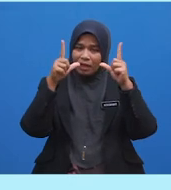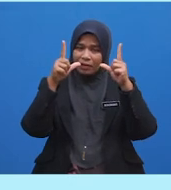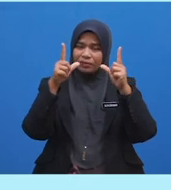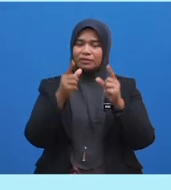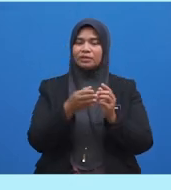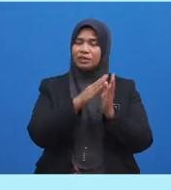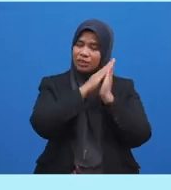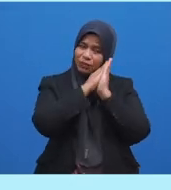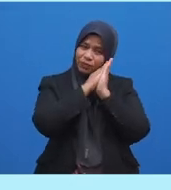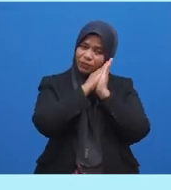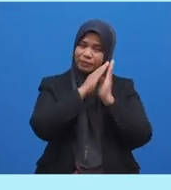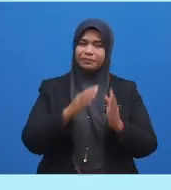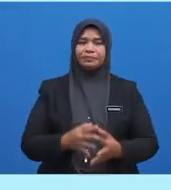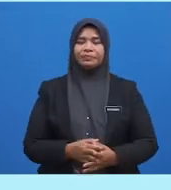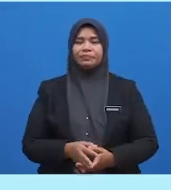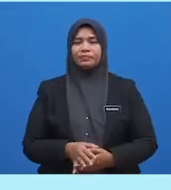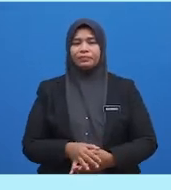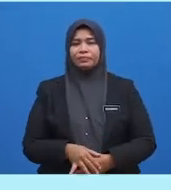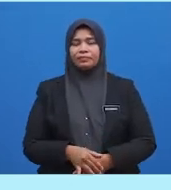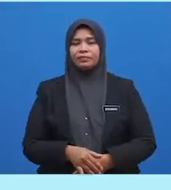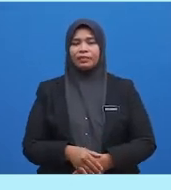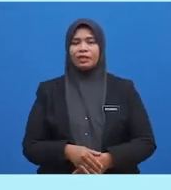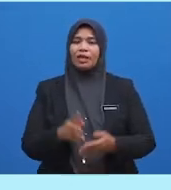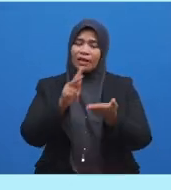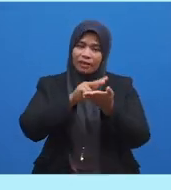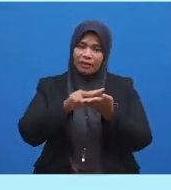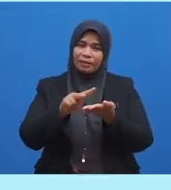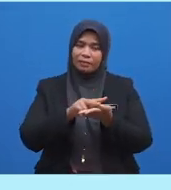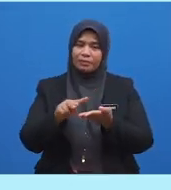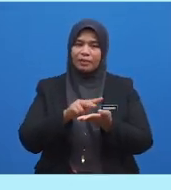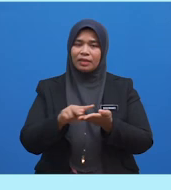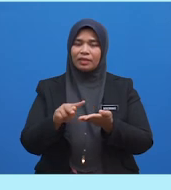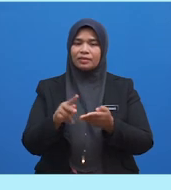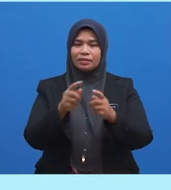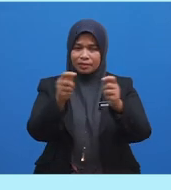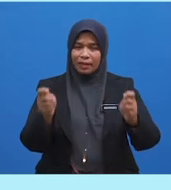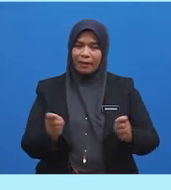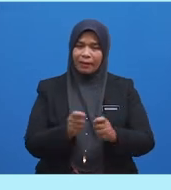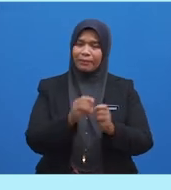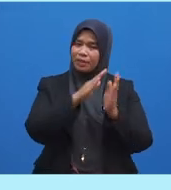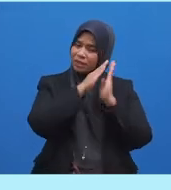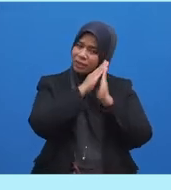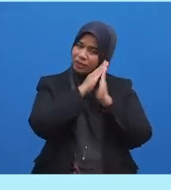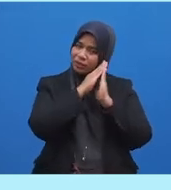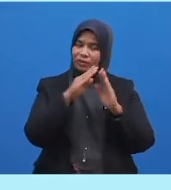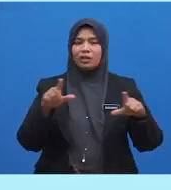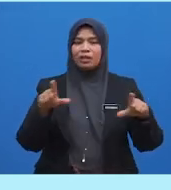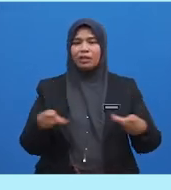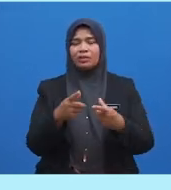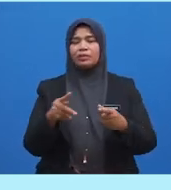dari tidur kemas tempat tidur lakukan